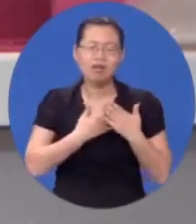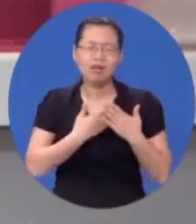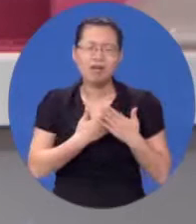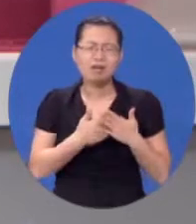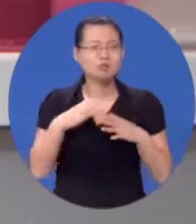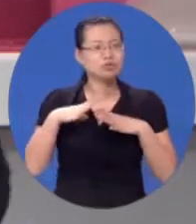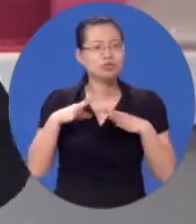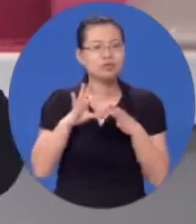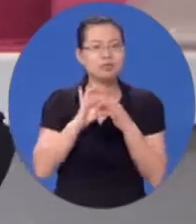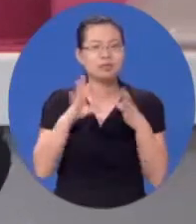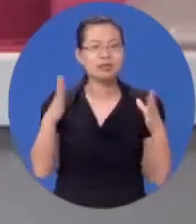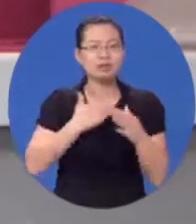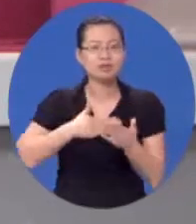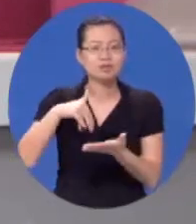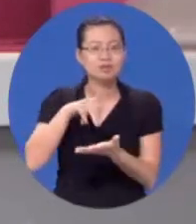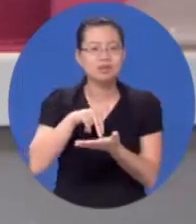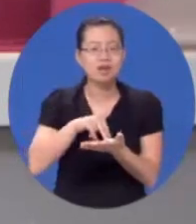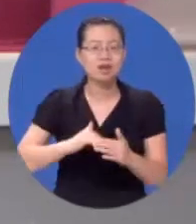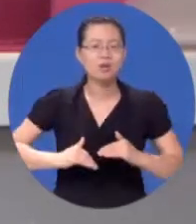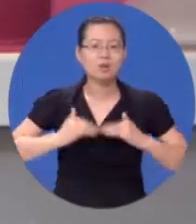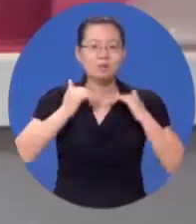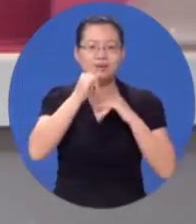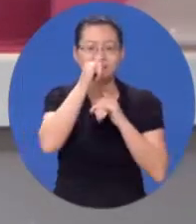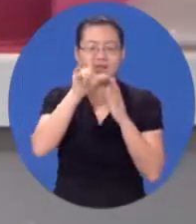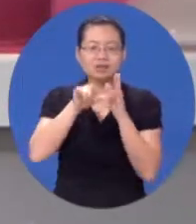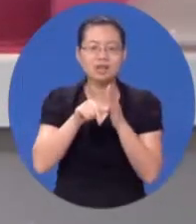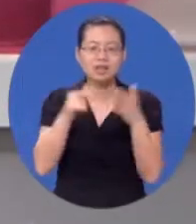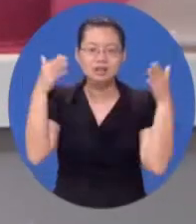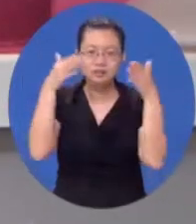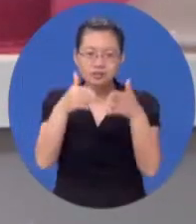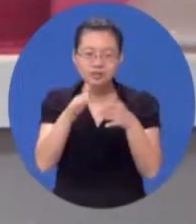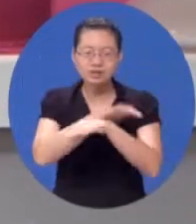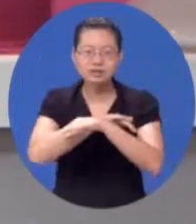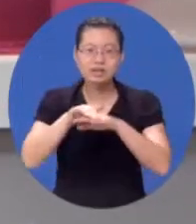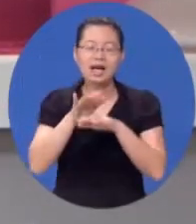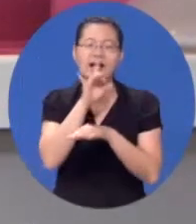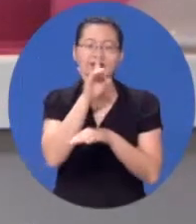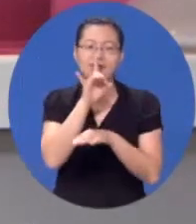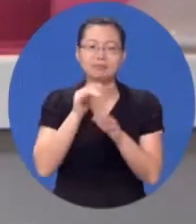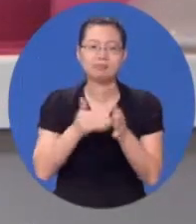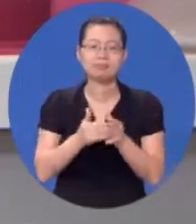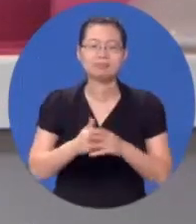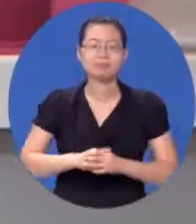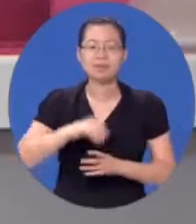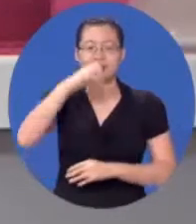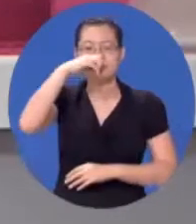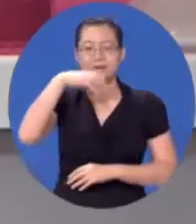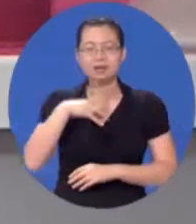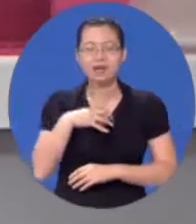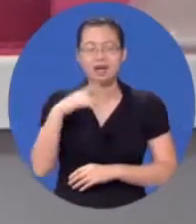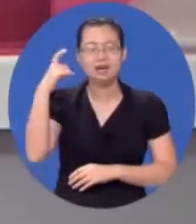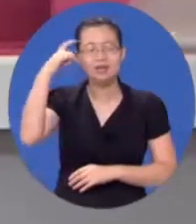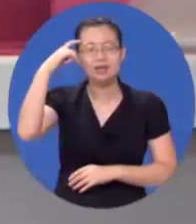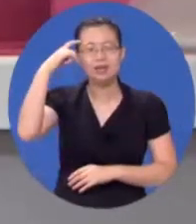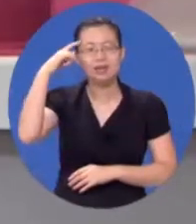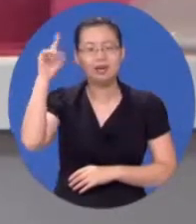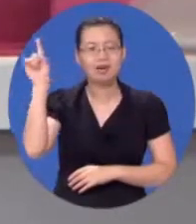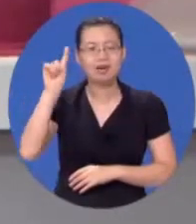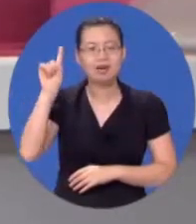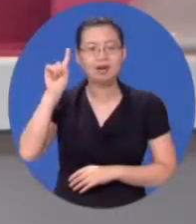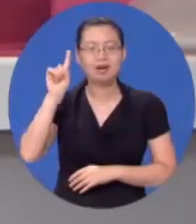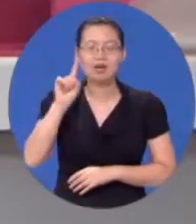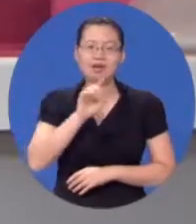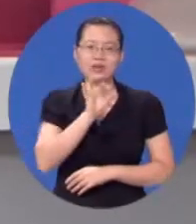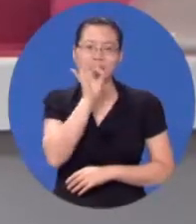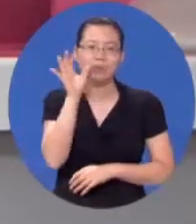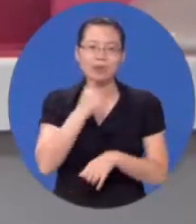두렵건 간에 정서적으로 흥분되어 있을 때는 주의 집중이 잘안 돼요. 안 되죠. 네, 그냥 그 아무 생각, 업무 정신이 그